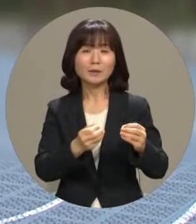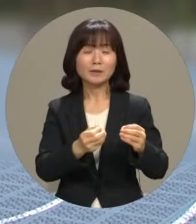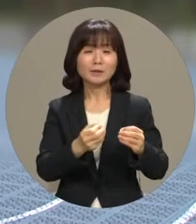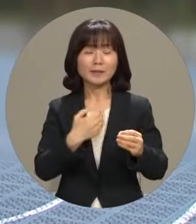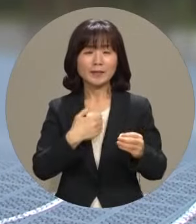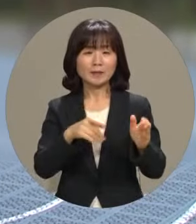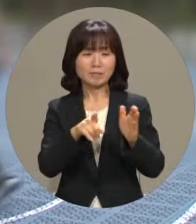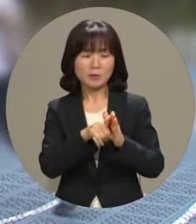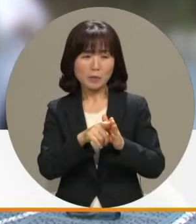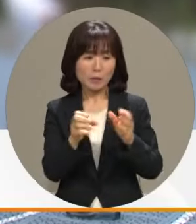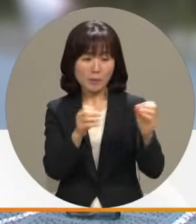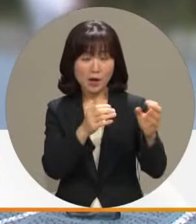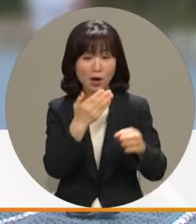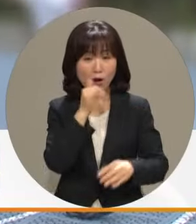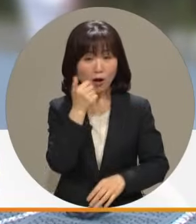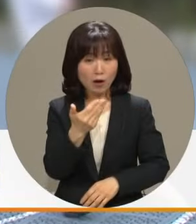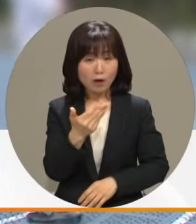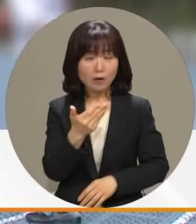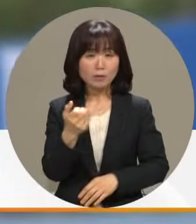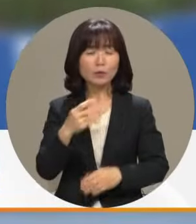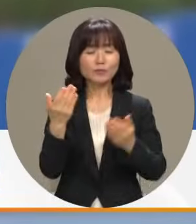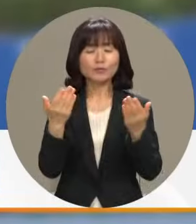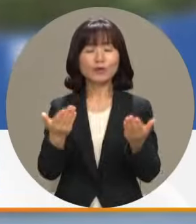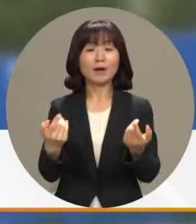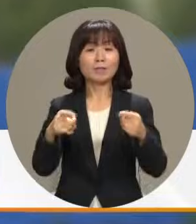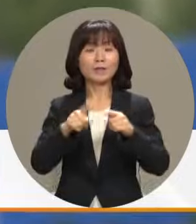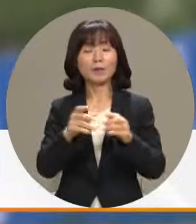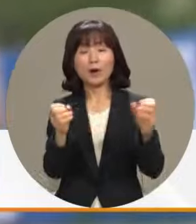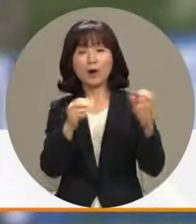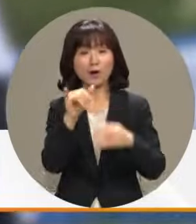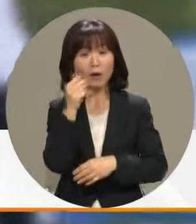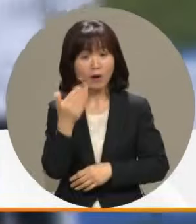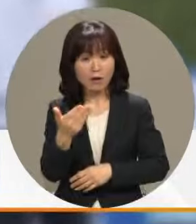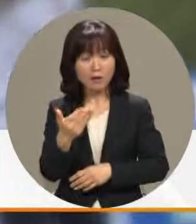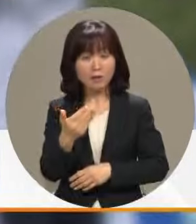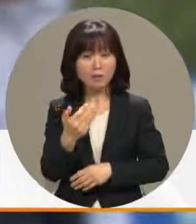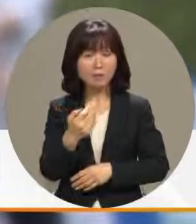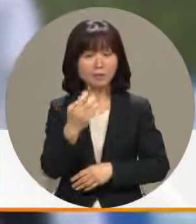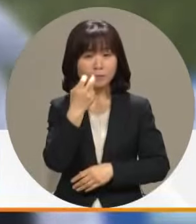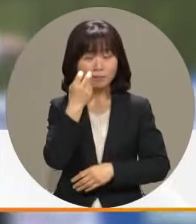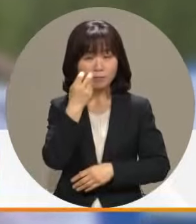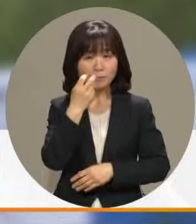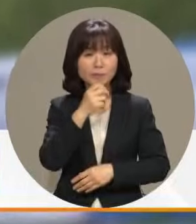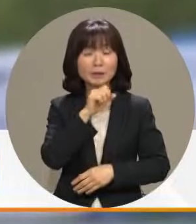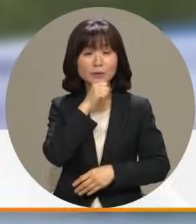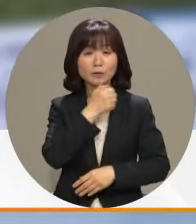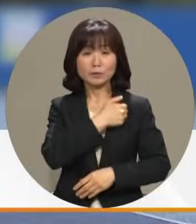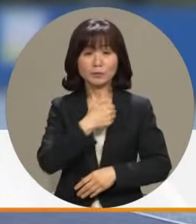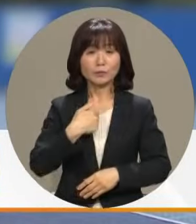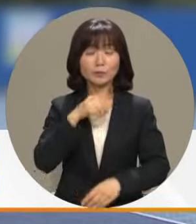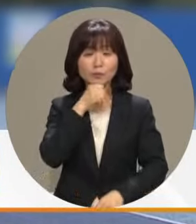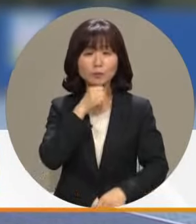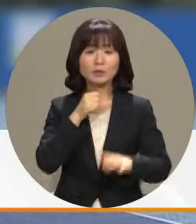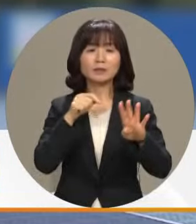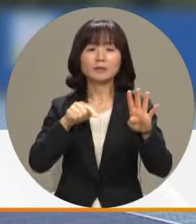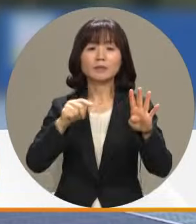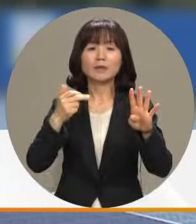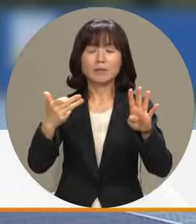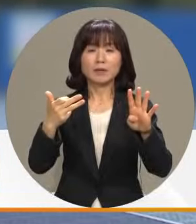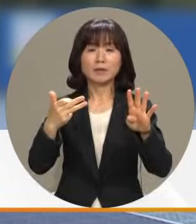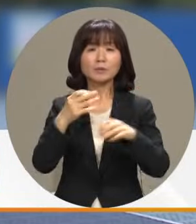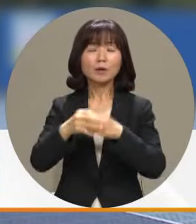믿고 이야기할 친구가 있는지 휴식 시간에 함께 할 친구가 있는지를 기준으로 매긴 교우관계 만족도는 4.18점으로